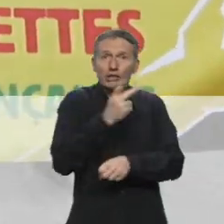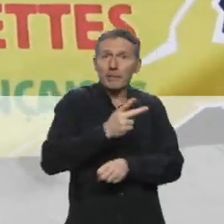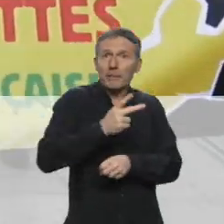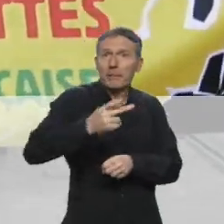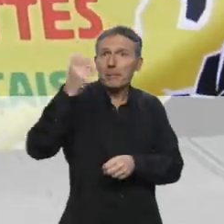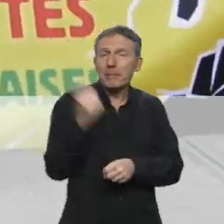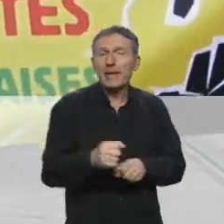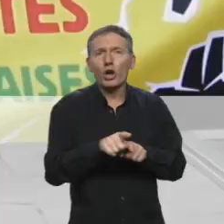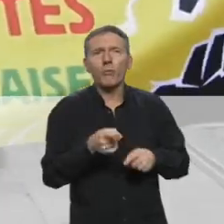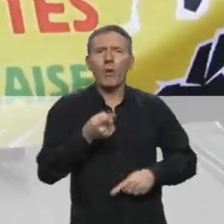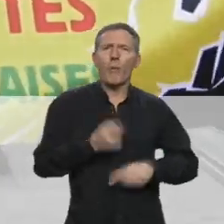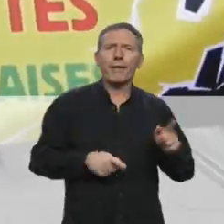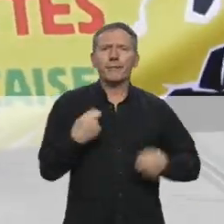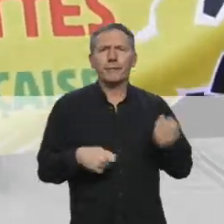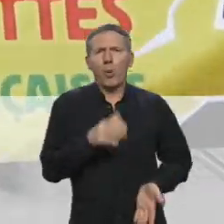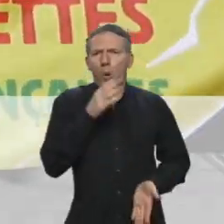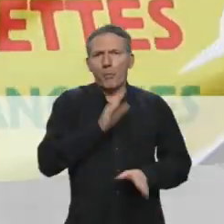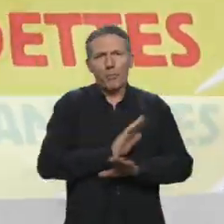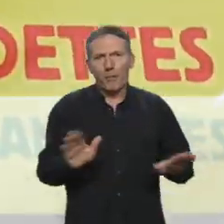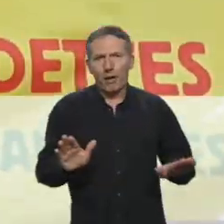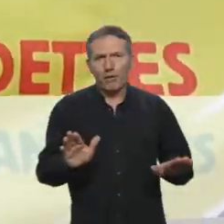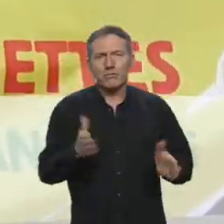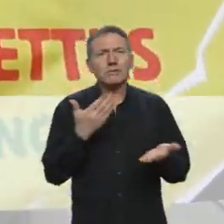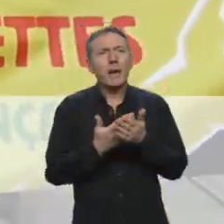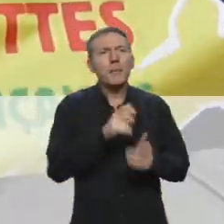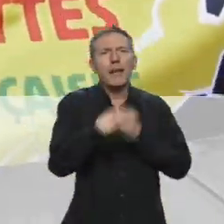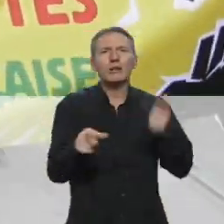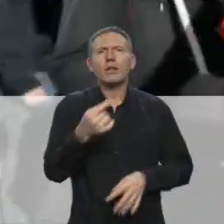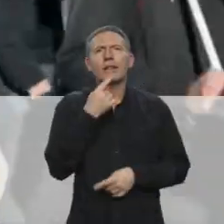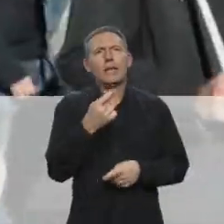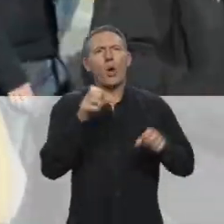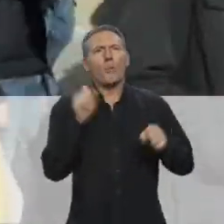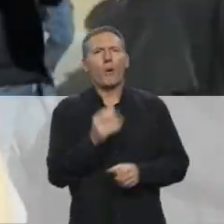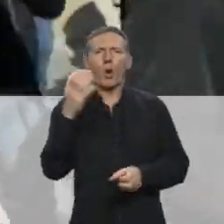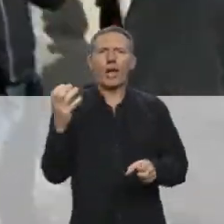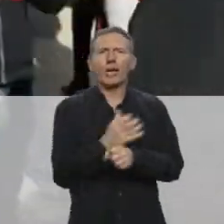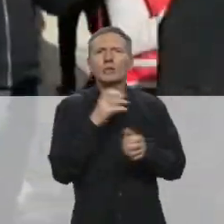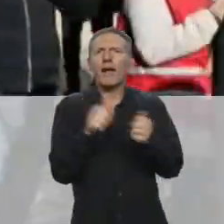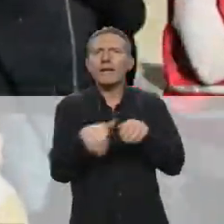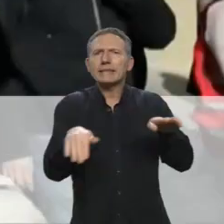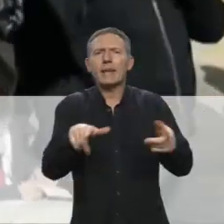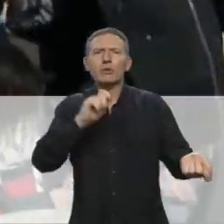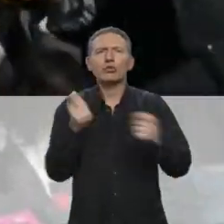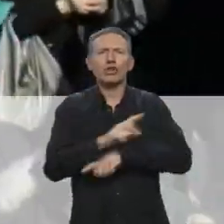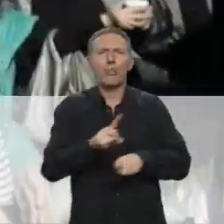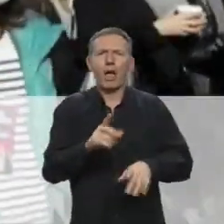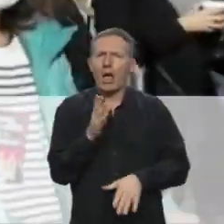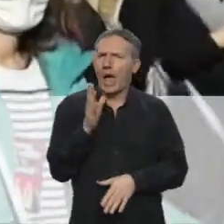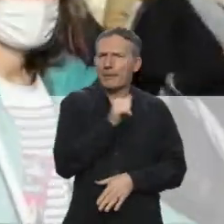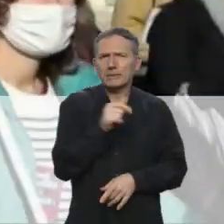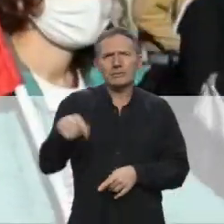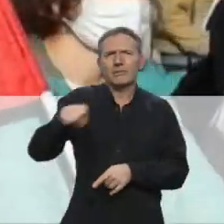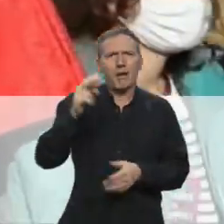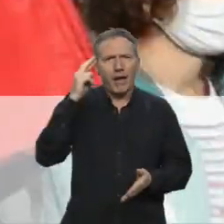dangers qui nous menacent, il n'y a pas de demi-mesure possible. Ce sont ceux qui disent qu'on peut s'en sortir sans changer de système qui sont